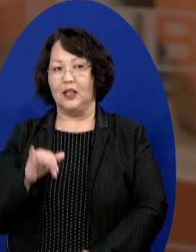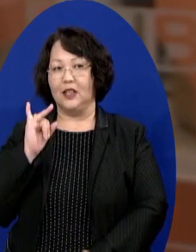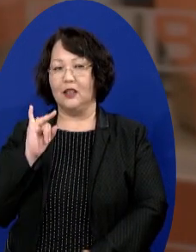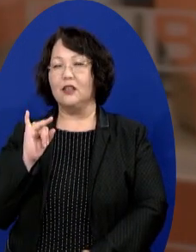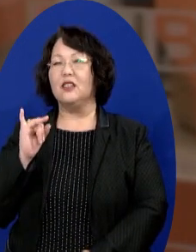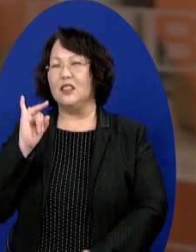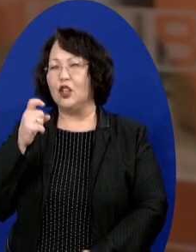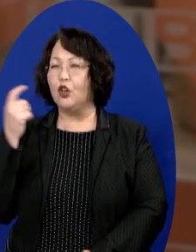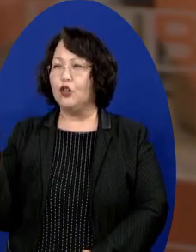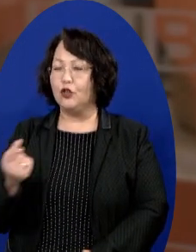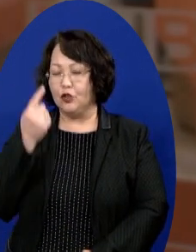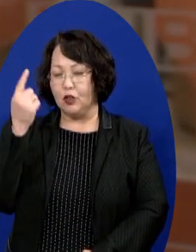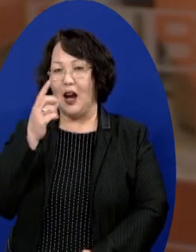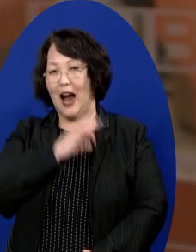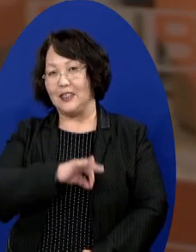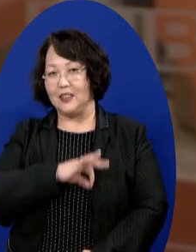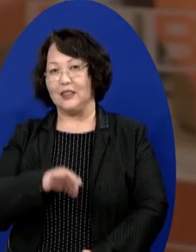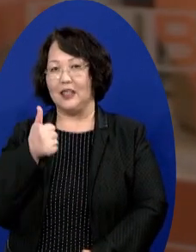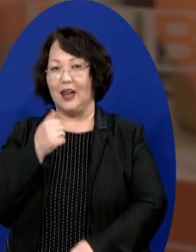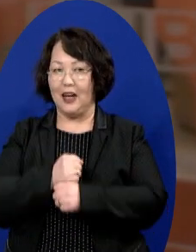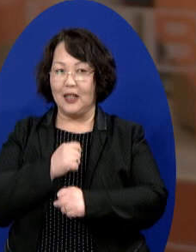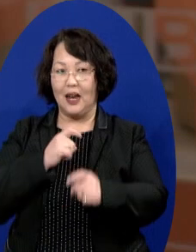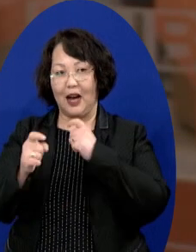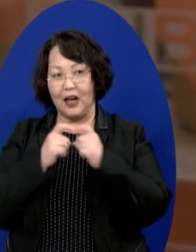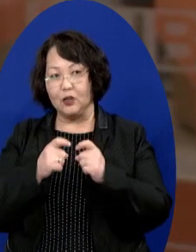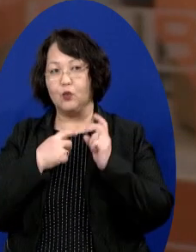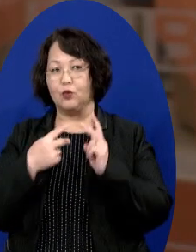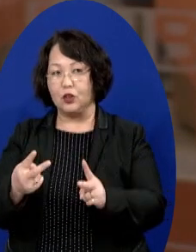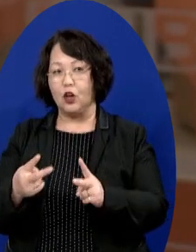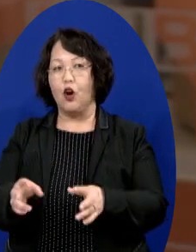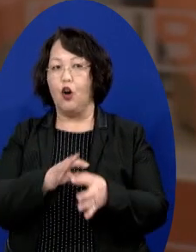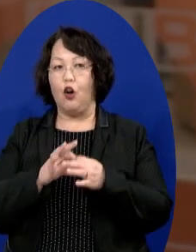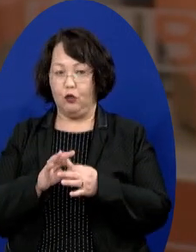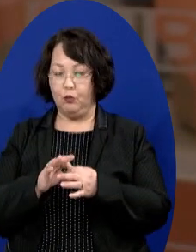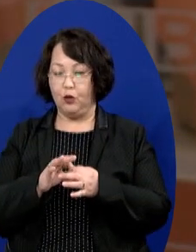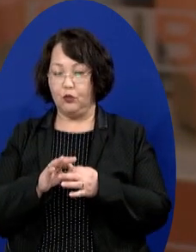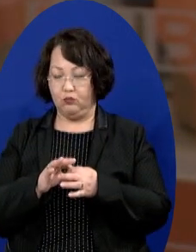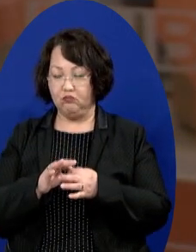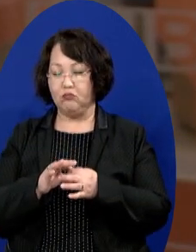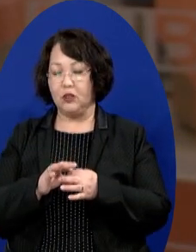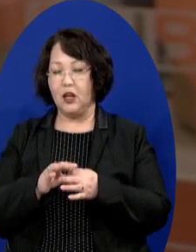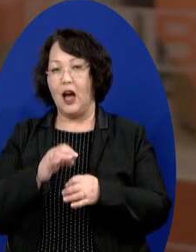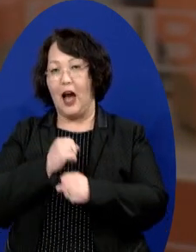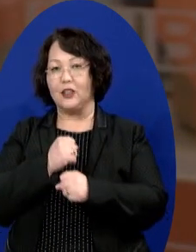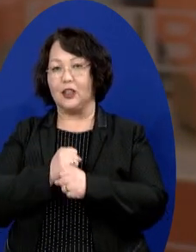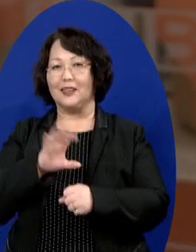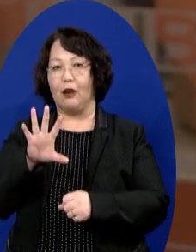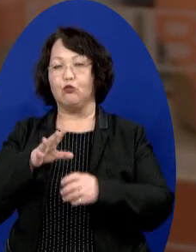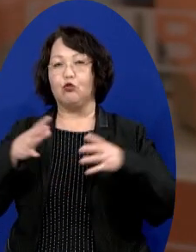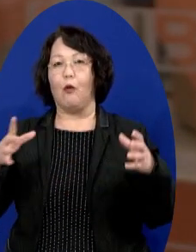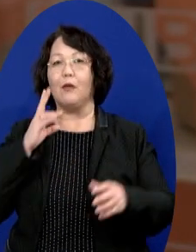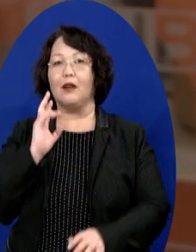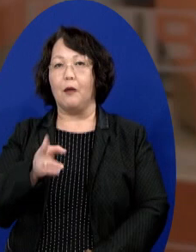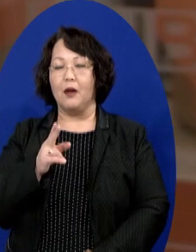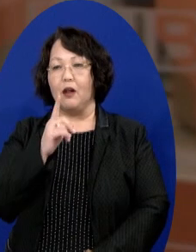дээгүүр ирэмблэгдэж байгаа ашиг орлогоороч тэр харилцагчд үйлчилж байгаа хүрээгээрэж тэр нэлээд дээгүүр ирэмблэгдэж байгаа таван том компани